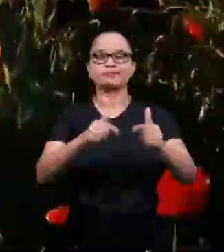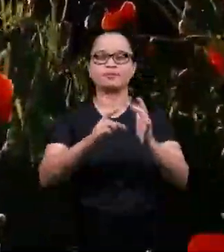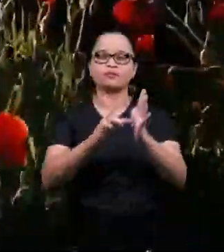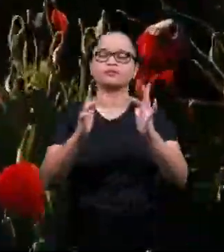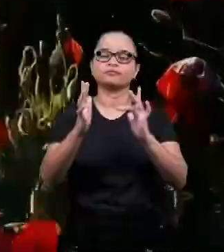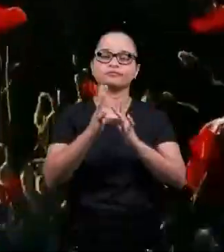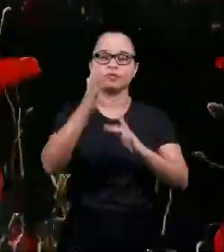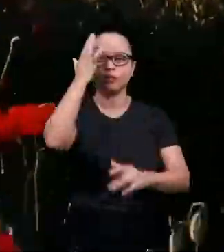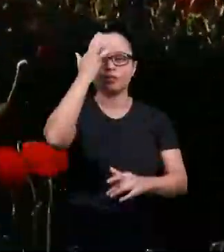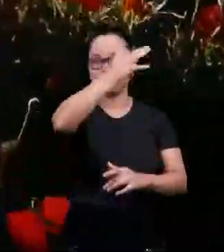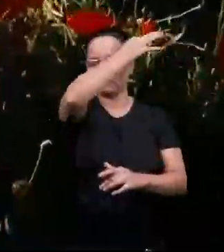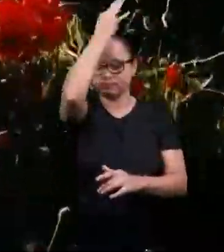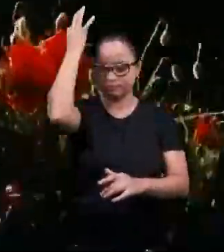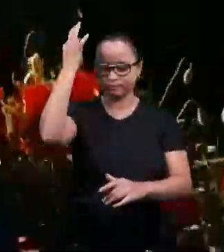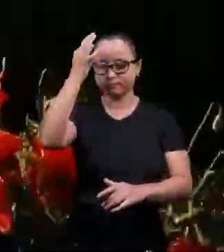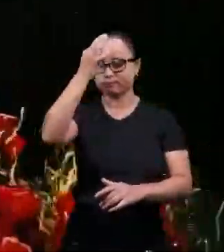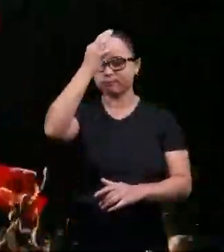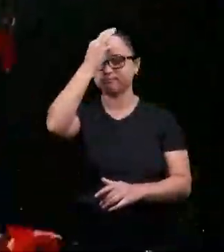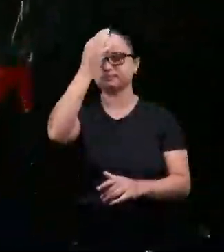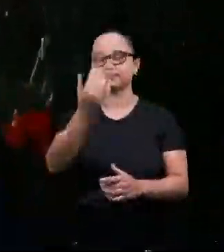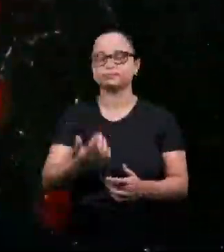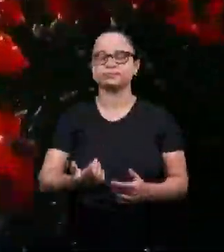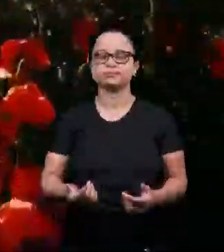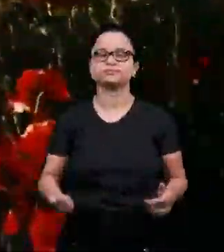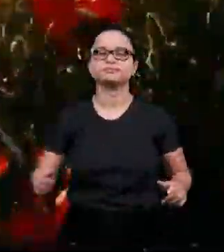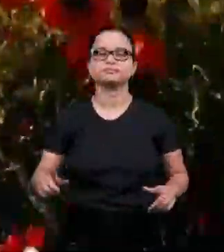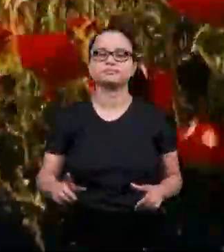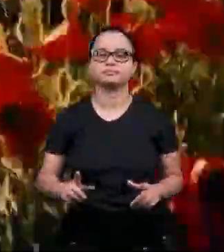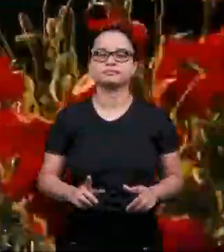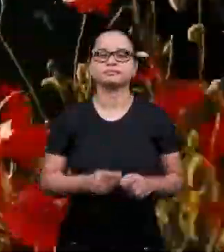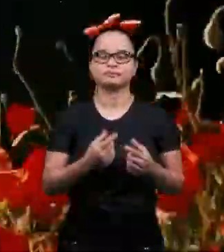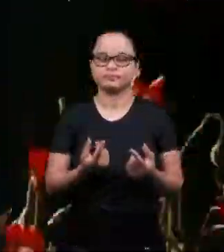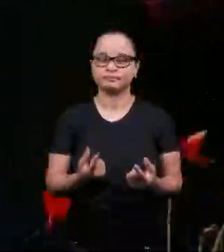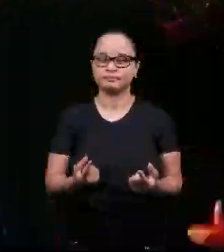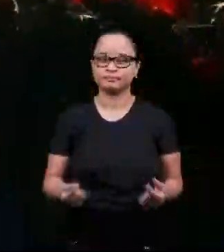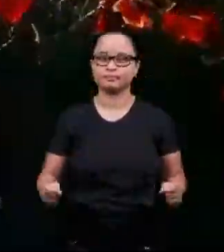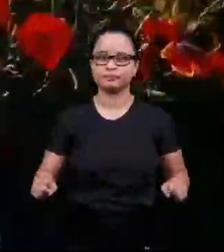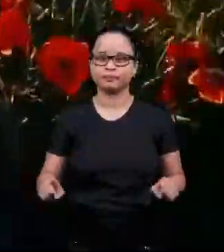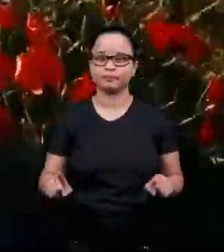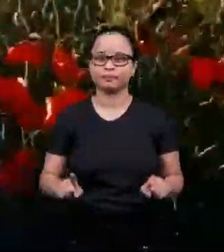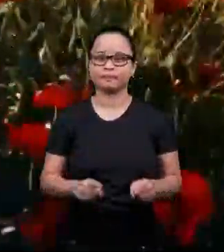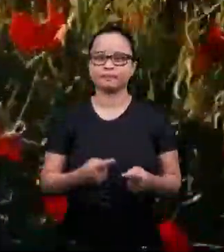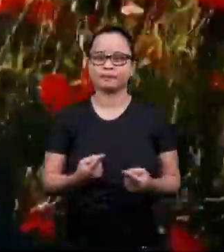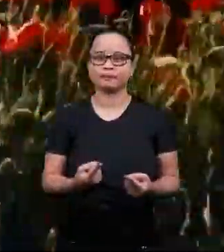в крови Сына Иисуса.